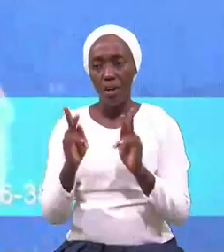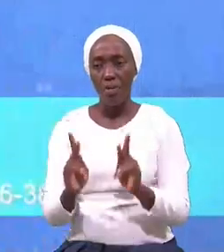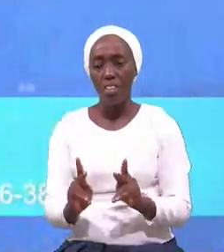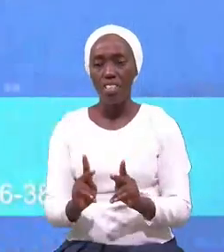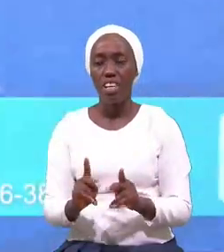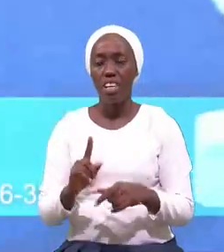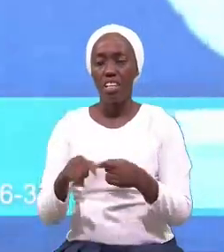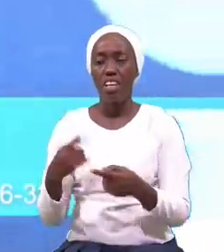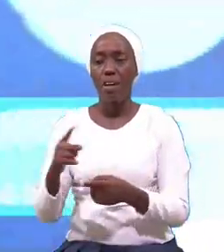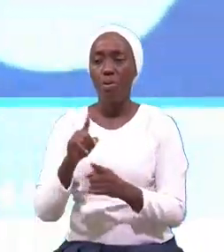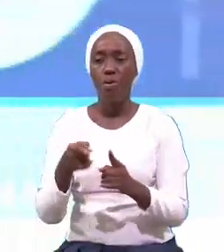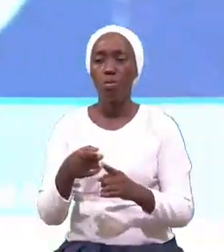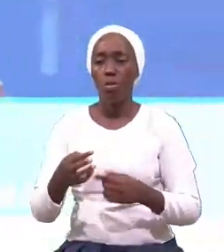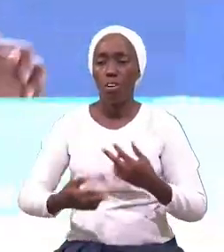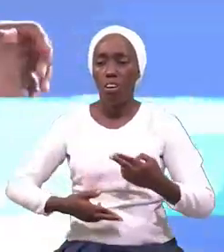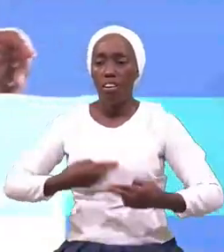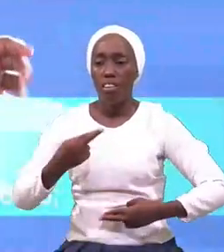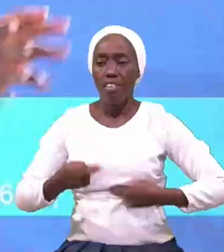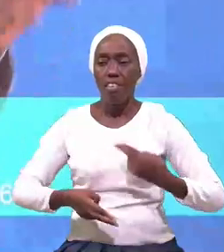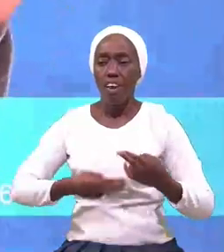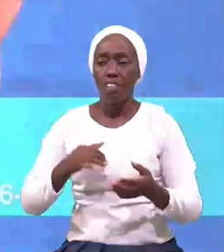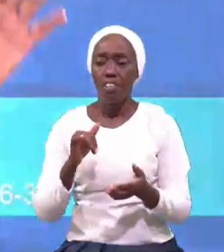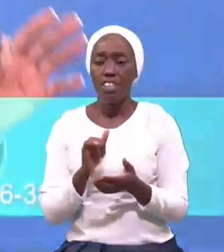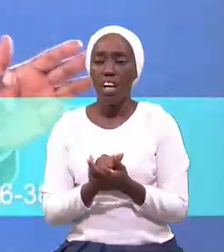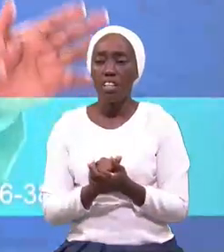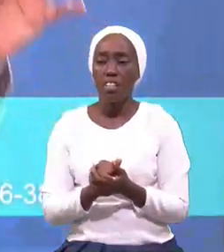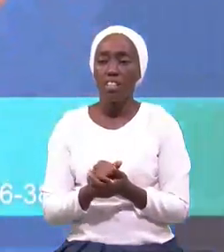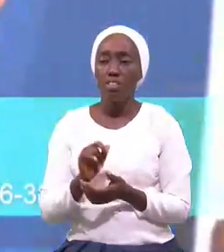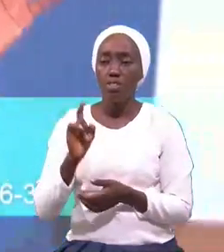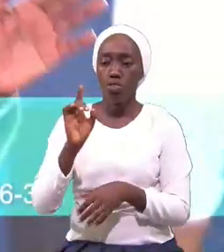Pourquoi est-ce que quelqu'un doit ne pas aller là-bas avant que toi tu n'ailles réveiller l'Église?